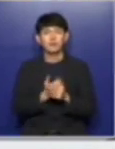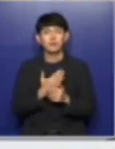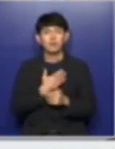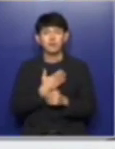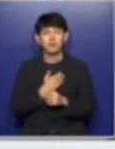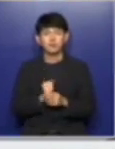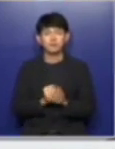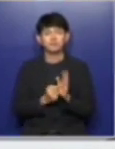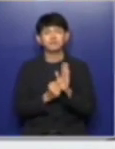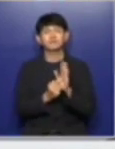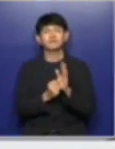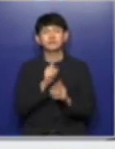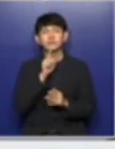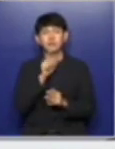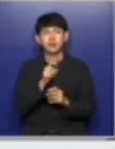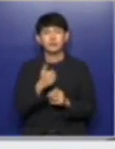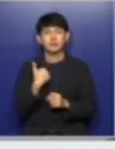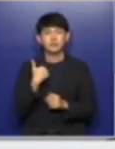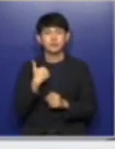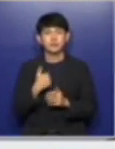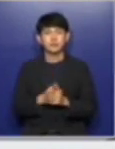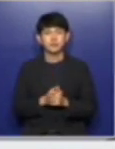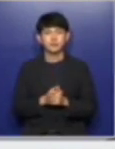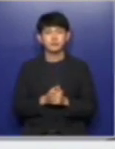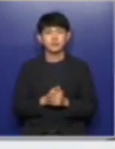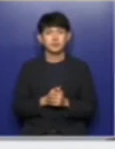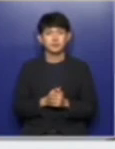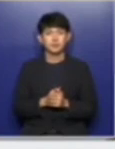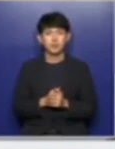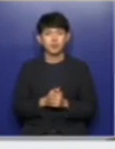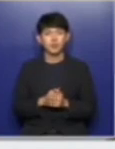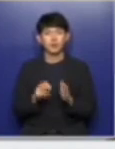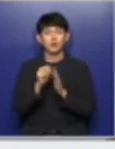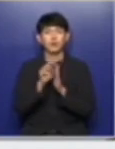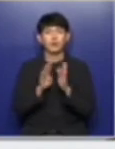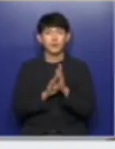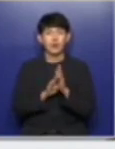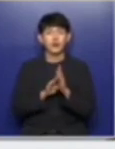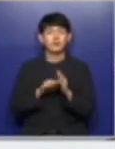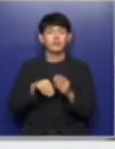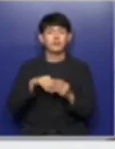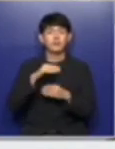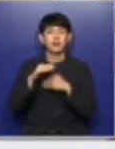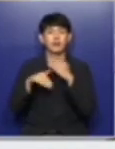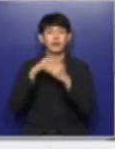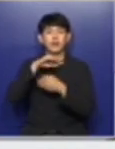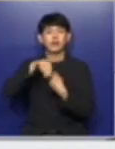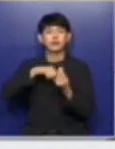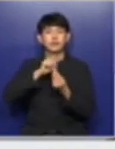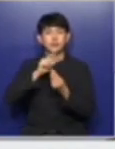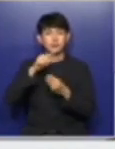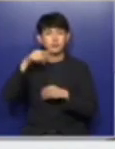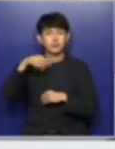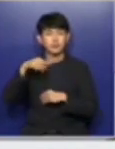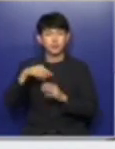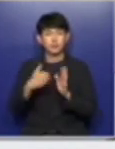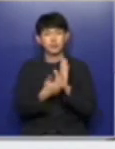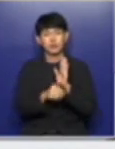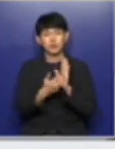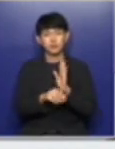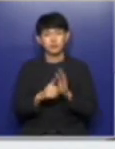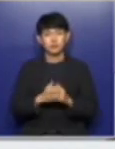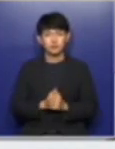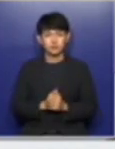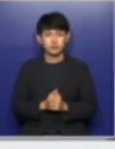เสนอของสำนักการนโยบายเขตพัฒนาพิเศษภาคตะวันออกเนี่ยที่เรียกว่าสกพอเนี่ยนะ